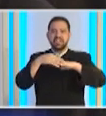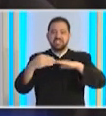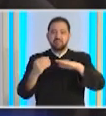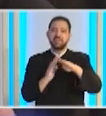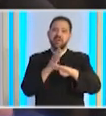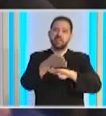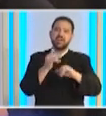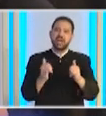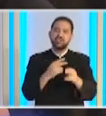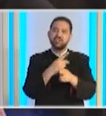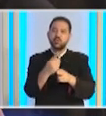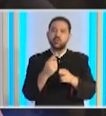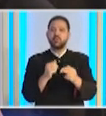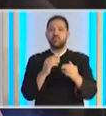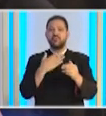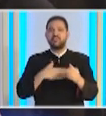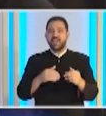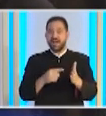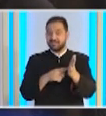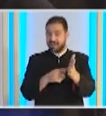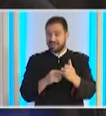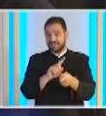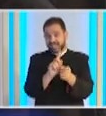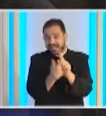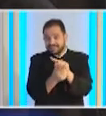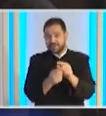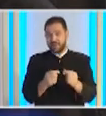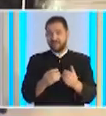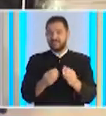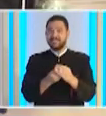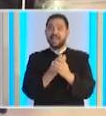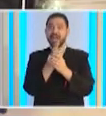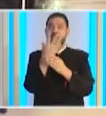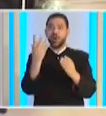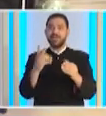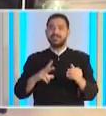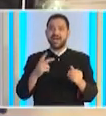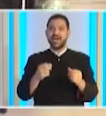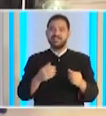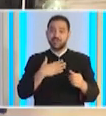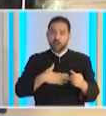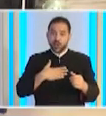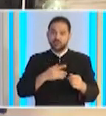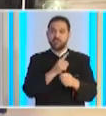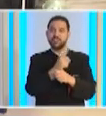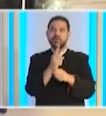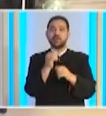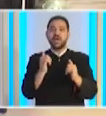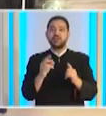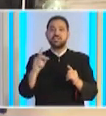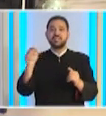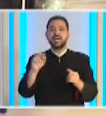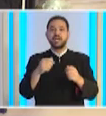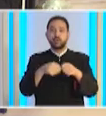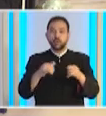încălțăminte, pentru că prin acest lucru dorește să simbolizeze că și-a schimbat viața, că și-a înnoit-o, că este doritor de lucrurile acestea. Însă